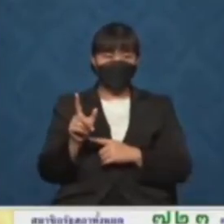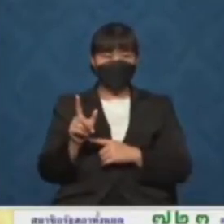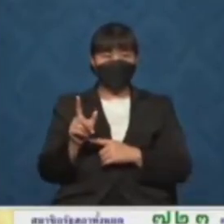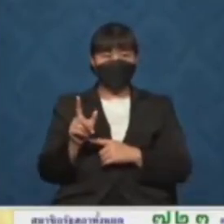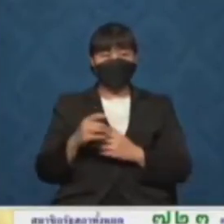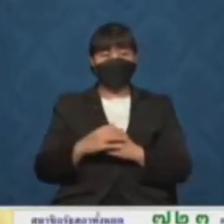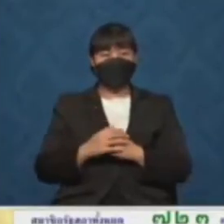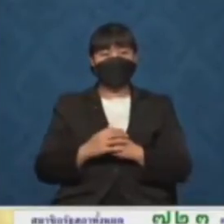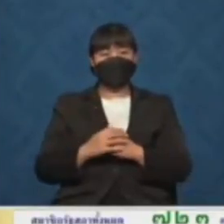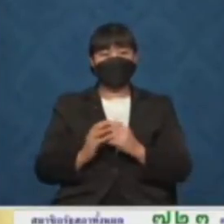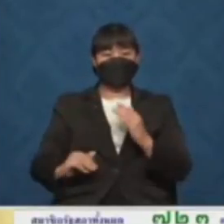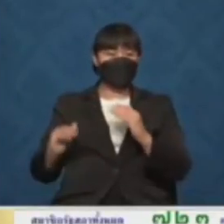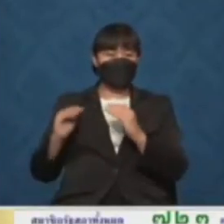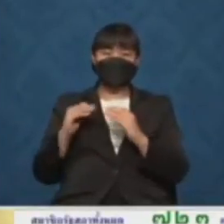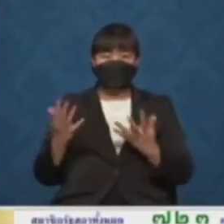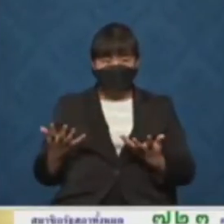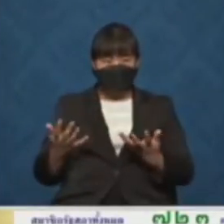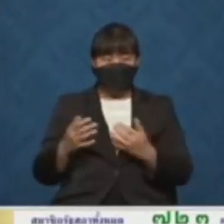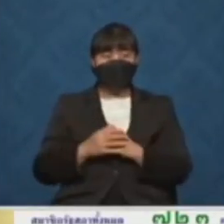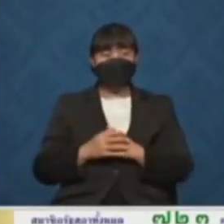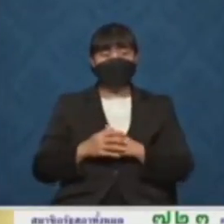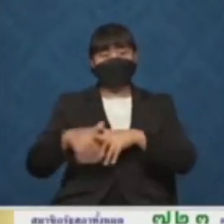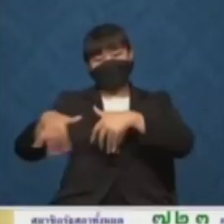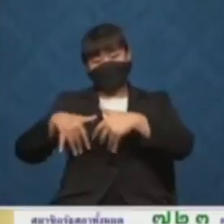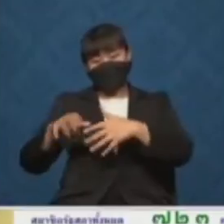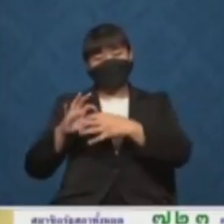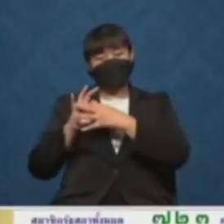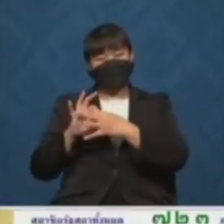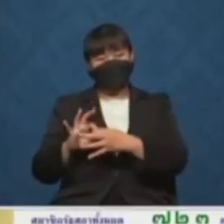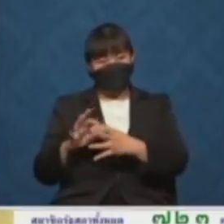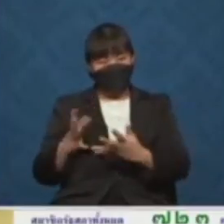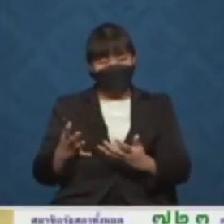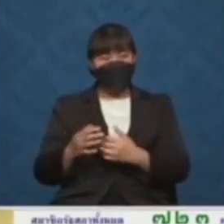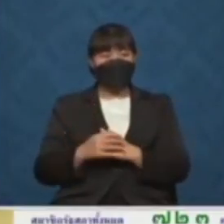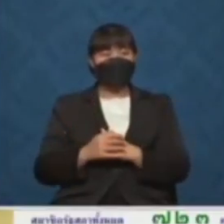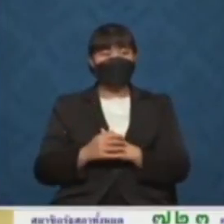ชอบนั่น metaphorัท